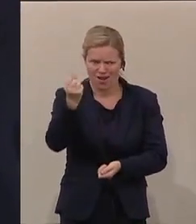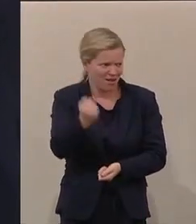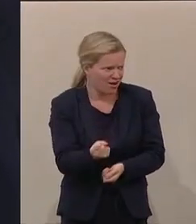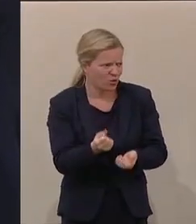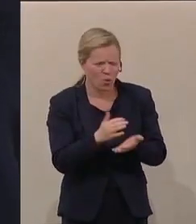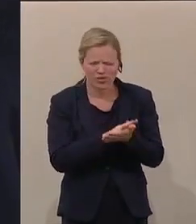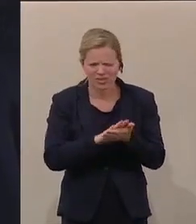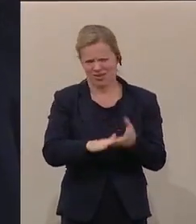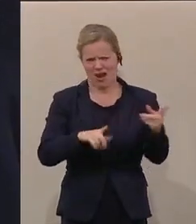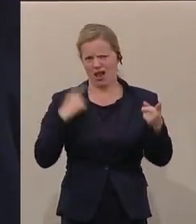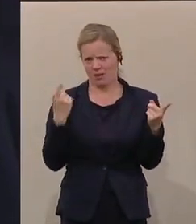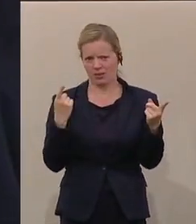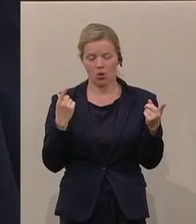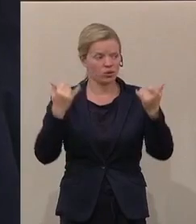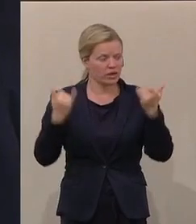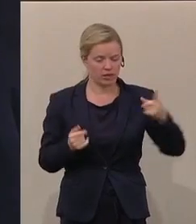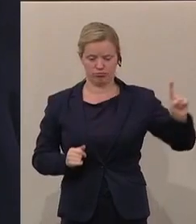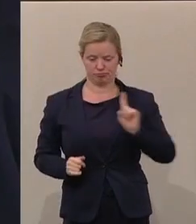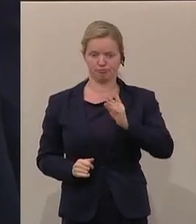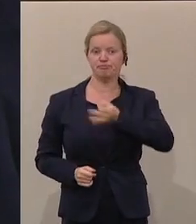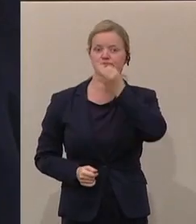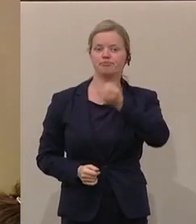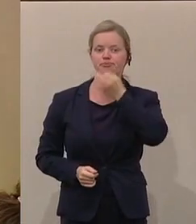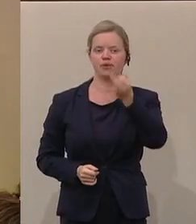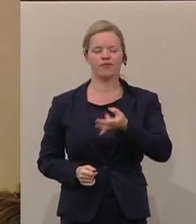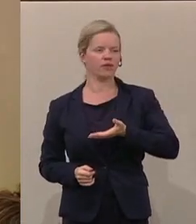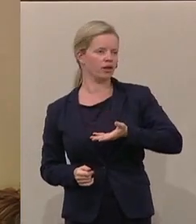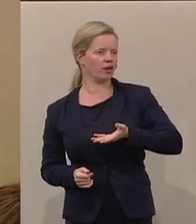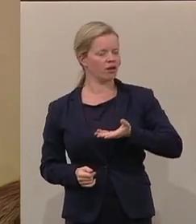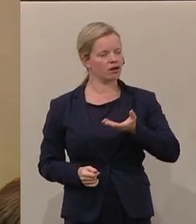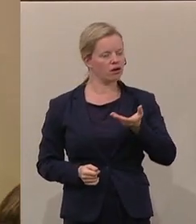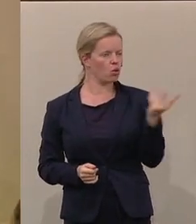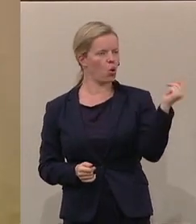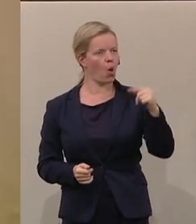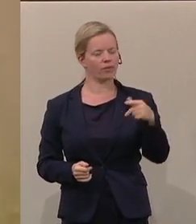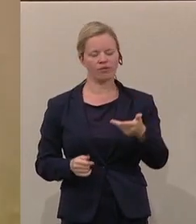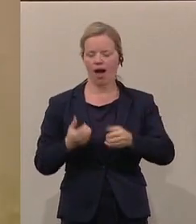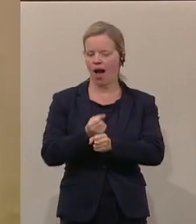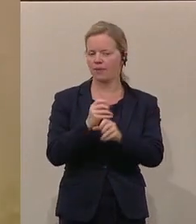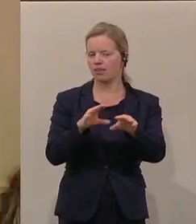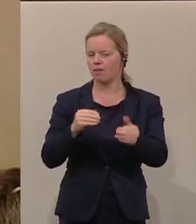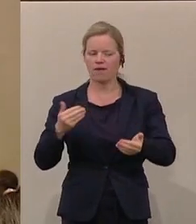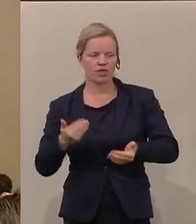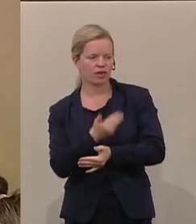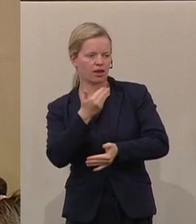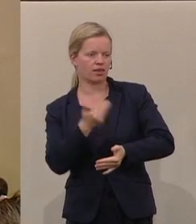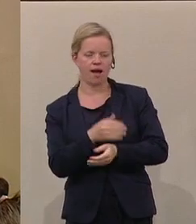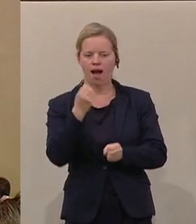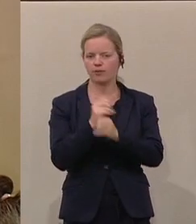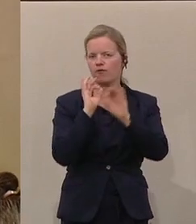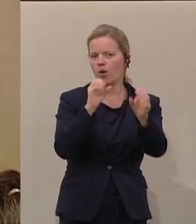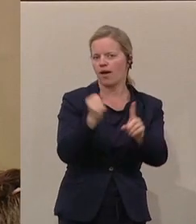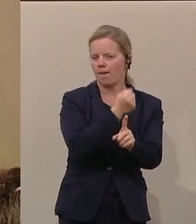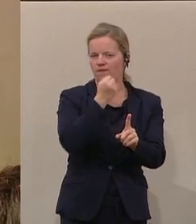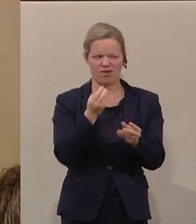Und sich dann hierher zu stellen und zu glauben, sie spielen jetzt die großen Arbeitervertreter und Arbeitskämpfer, das ist einfach